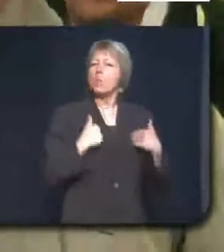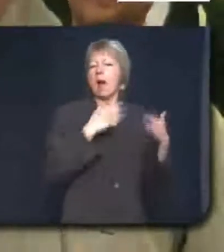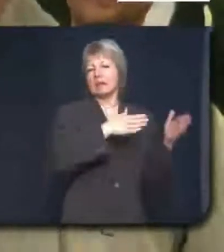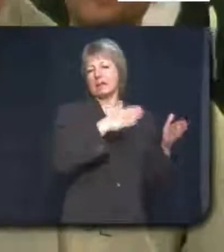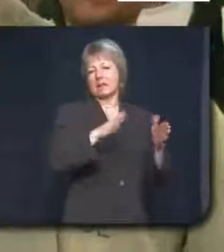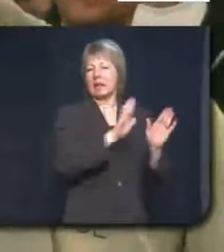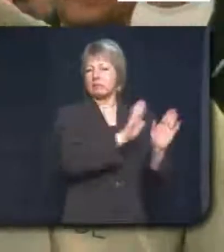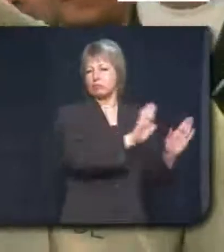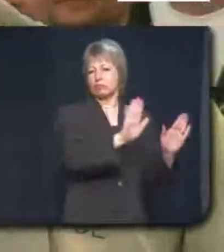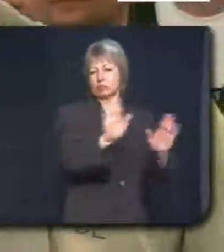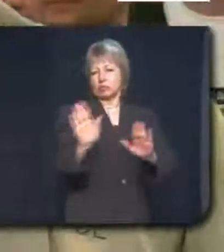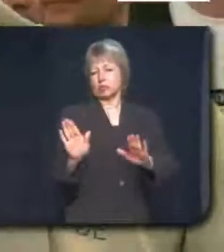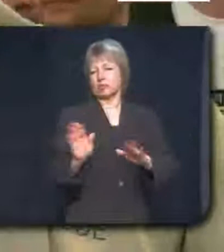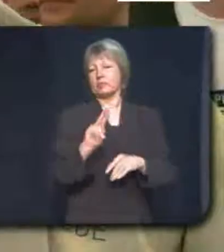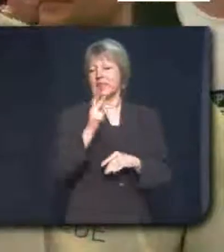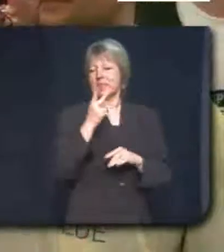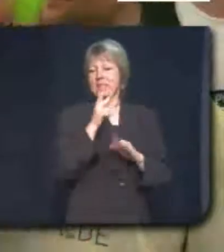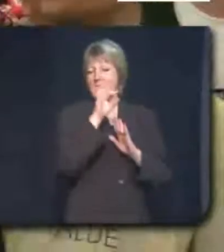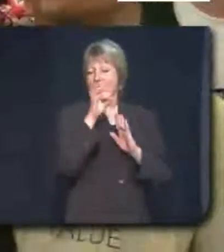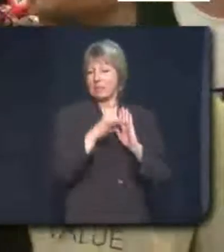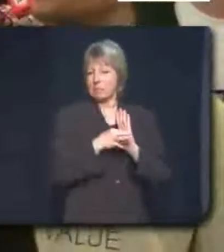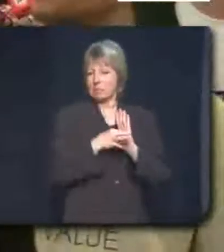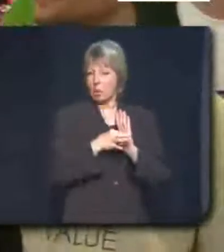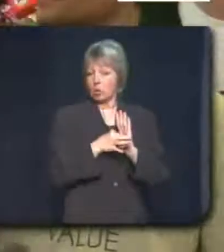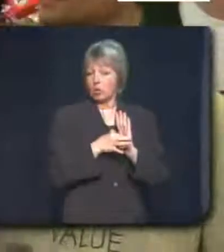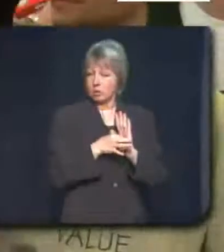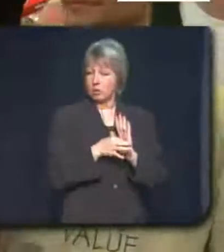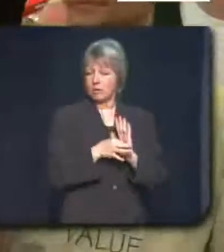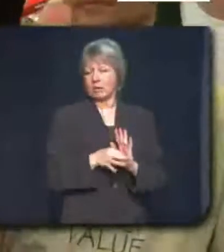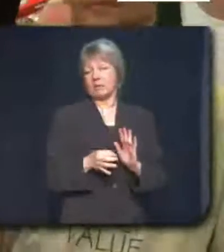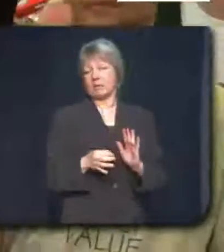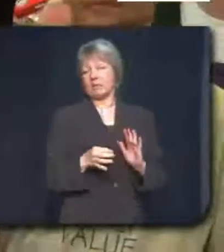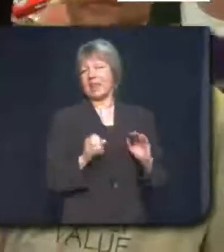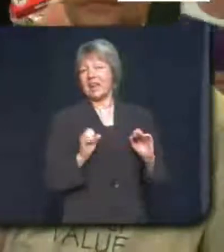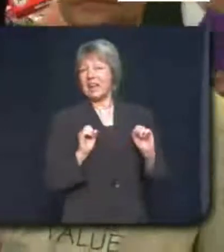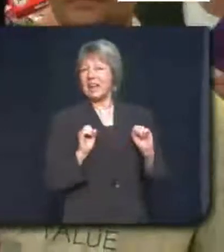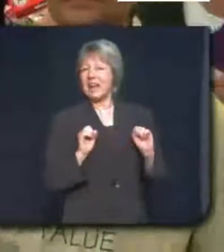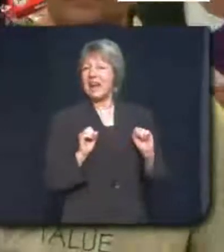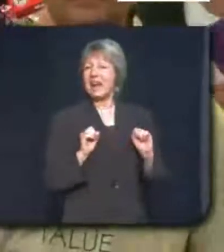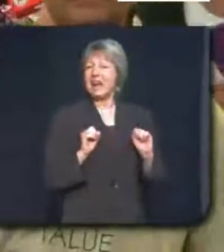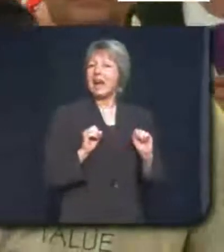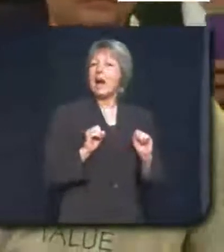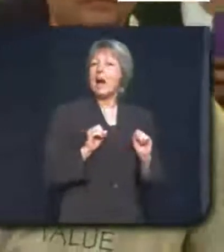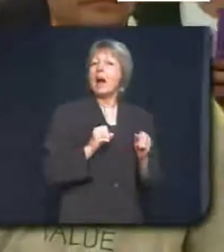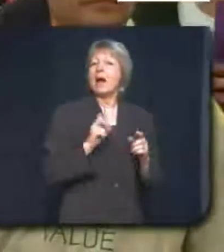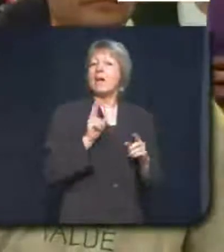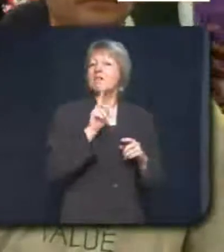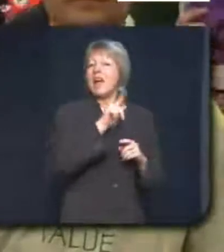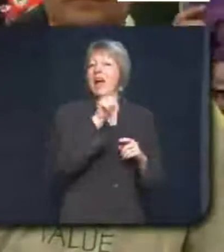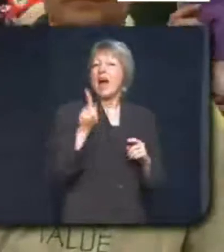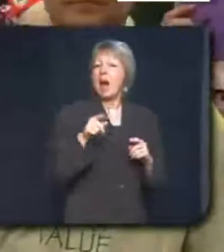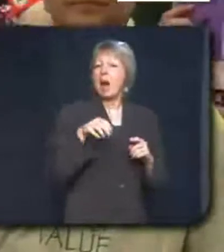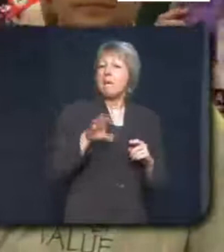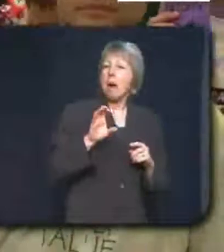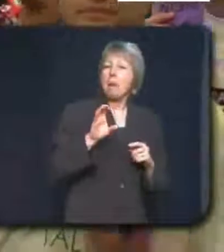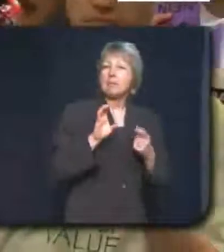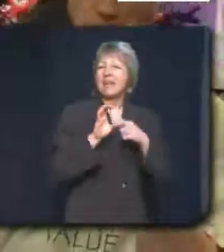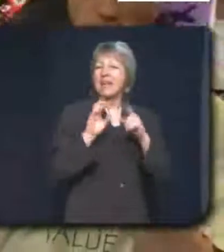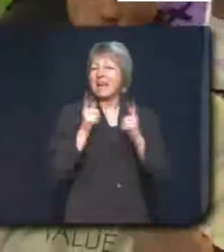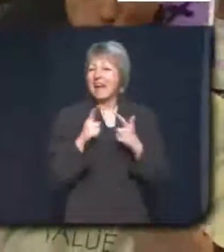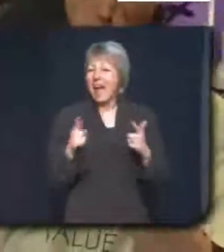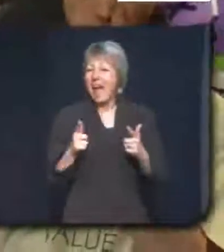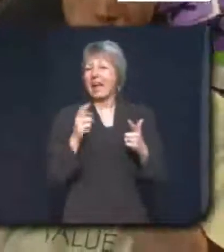zweiter Punkt die Legalisierung die Förderung nach Initiativen für Legalisierung von papierlosen oder auch schon in diversen anderen